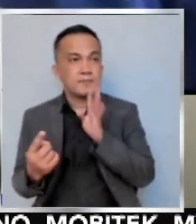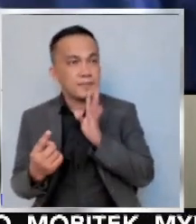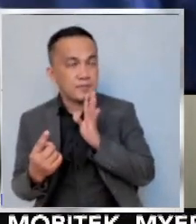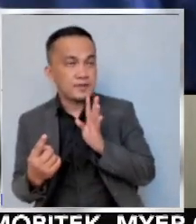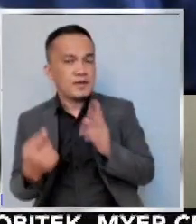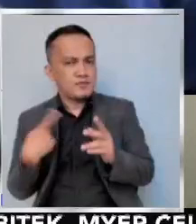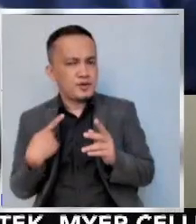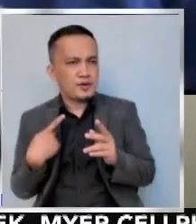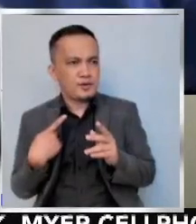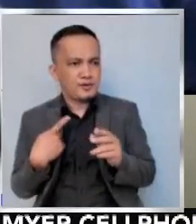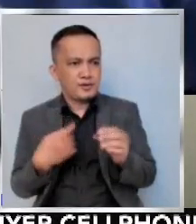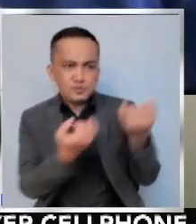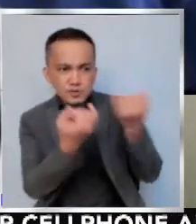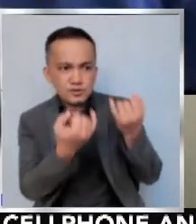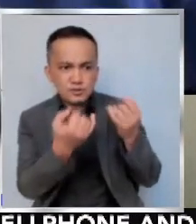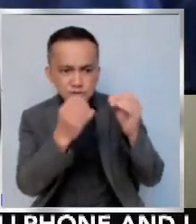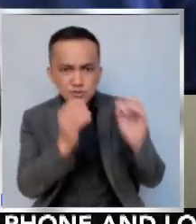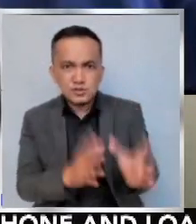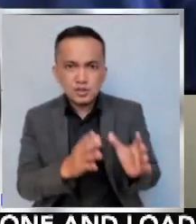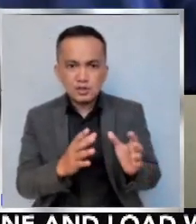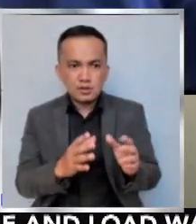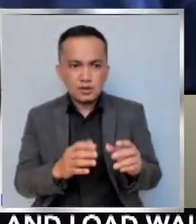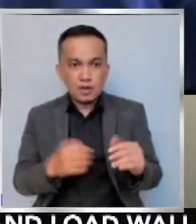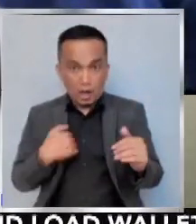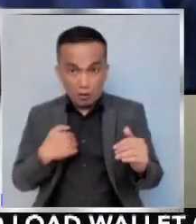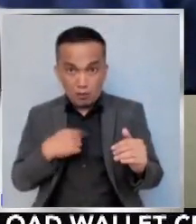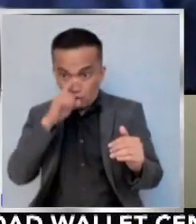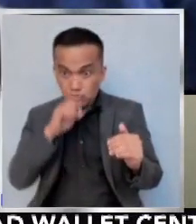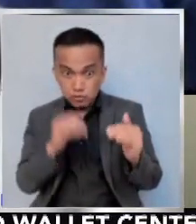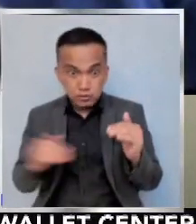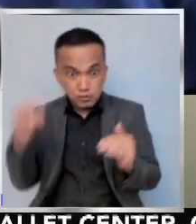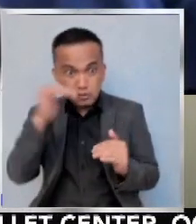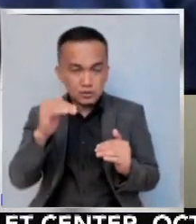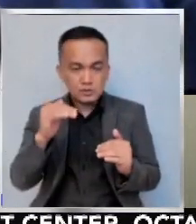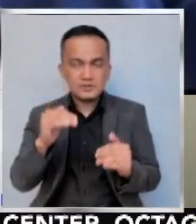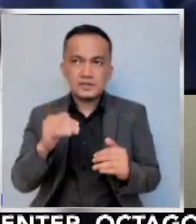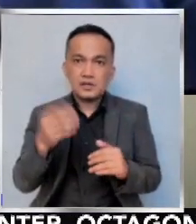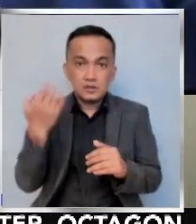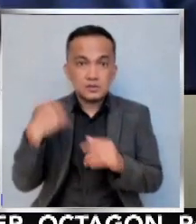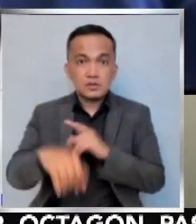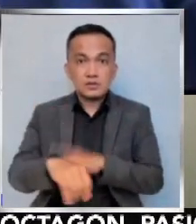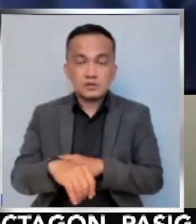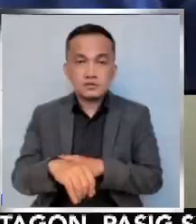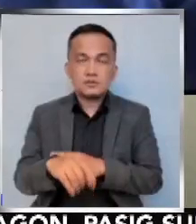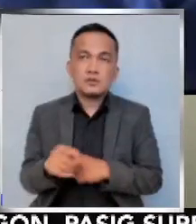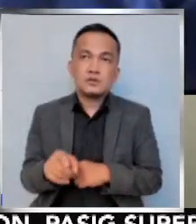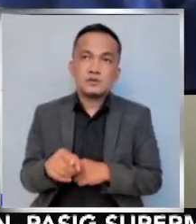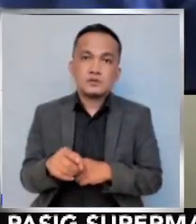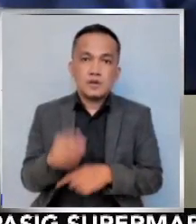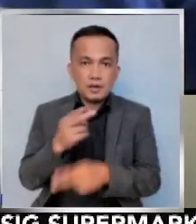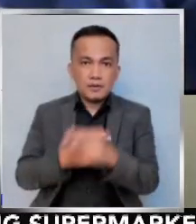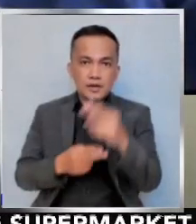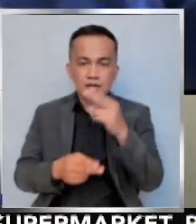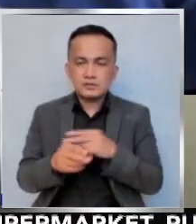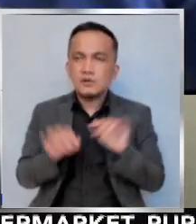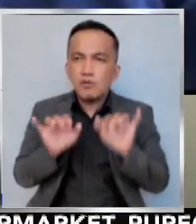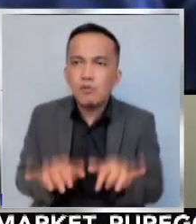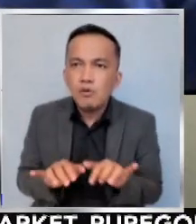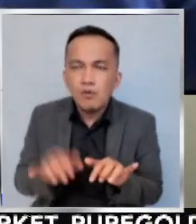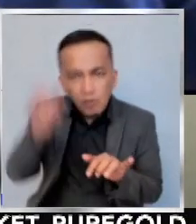ako pagkatapos po yung mga panahon na mag-hands-on po ng computer po. Minsan